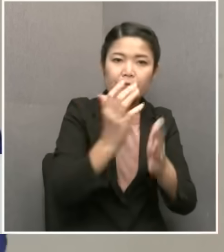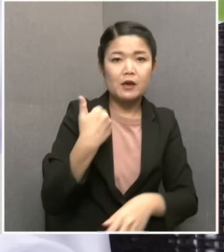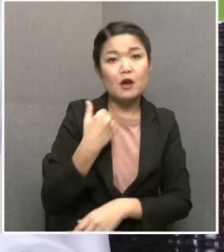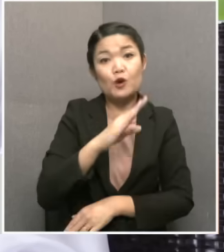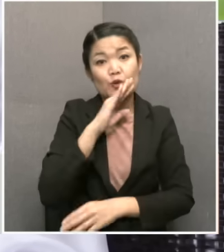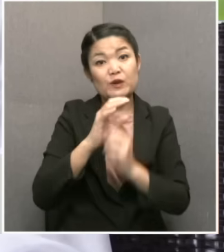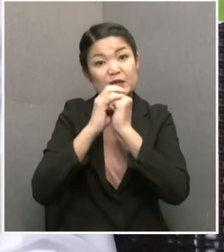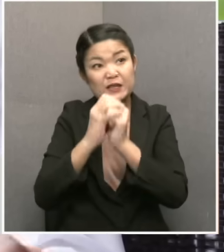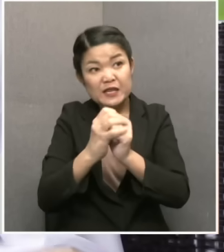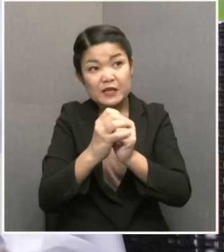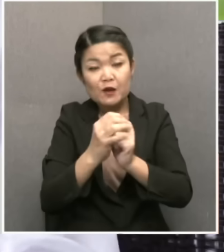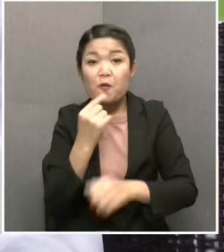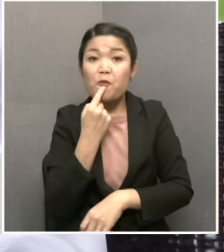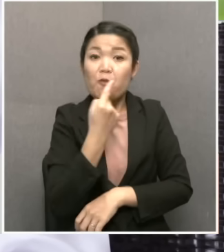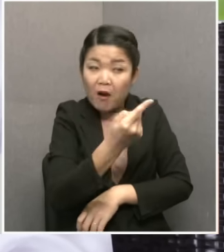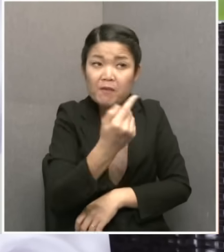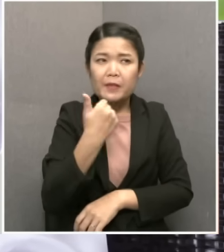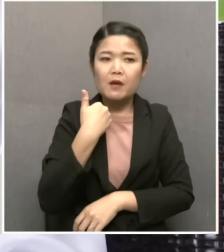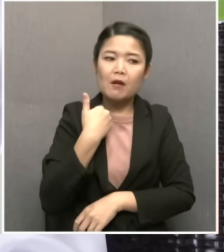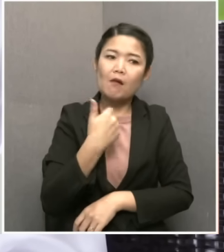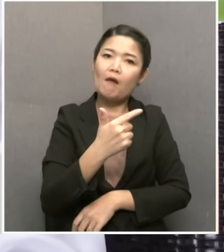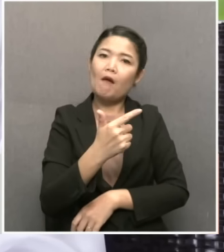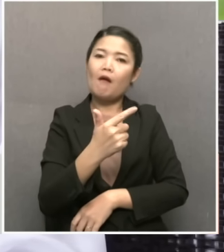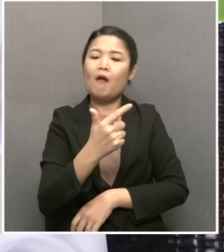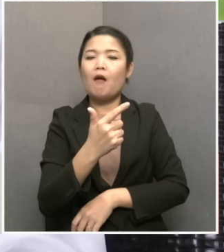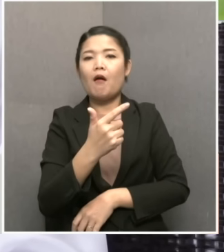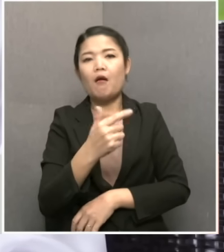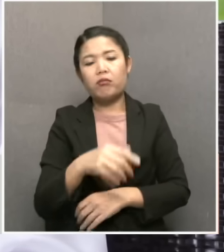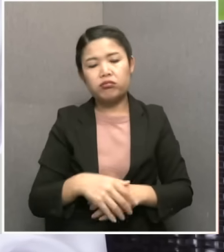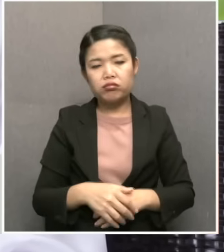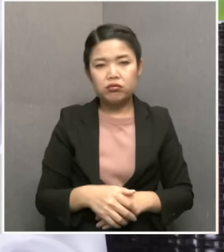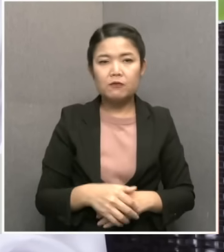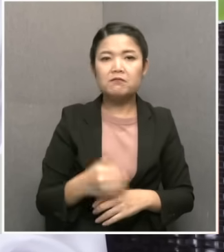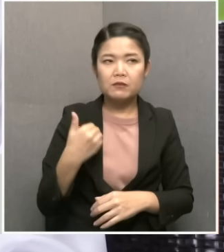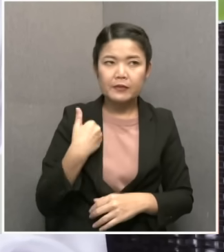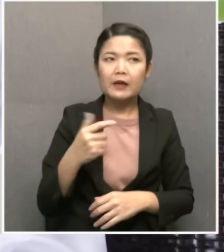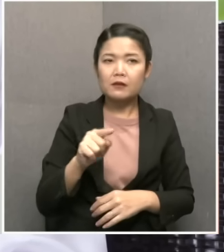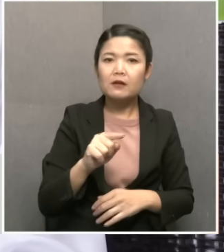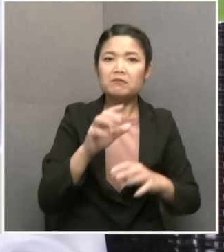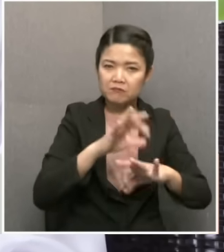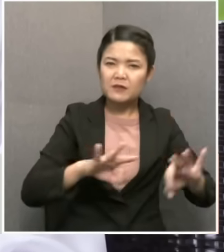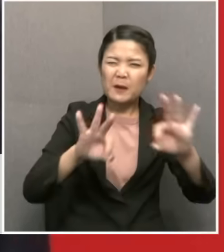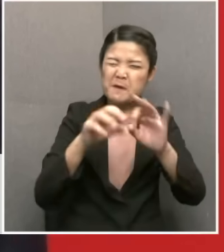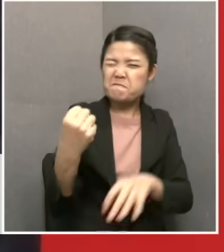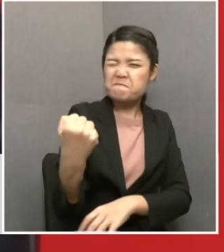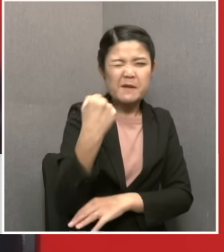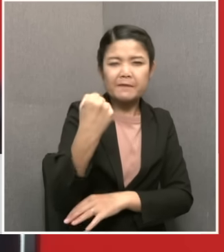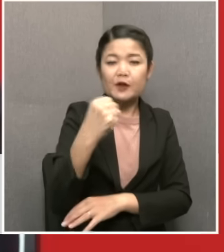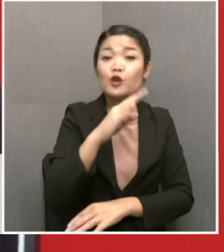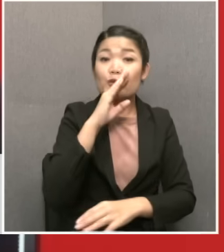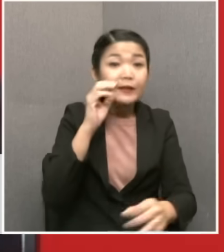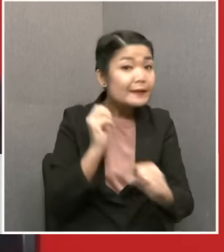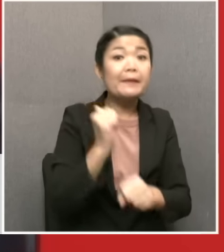โต้ในที่ประชุม เป็นภาพ โอ้นะครับภาพสดแต่ภาพเหล่านี้มีคุณค่ามากแล้วก็มีพลังมหาศาลแต่ถ้าทำ